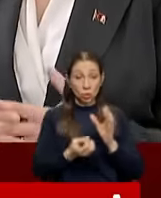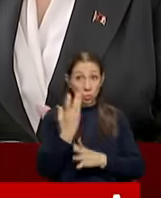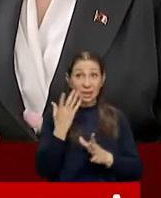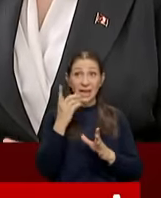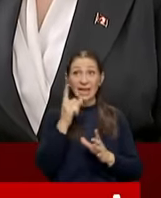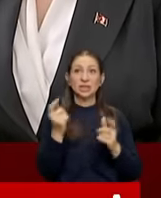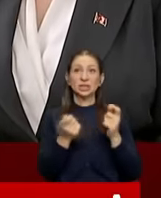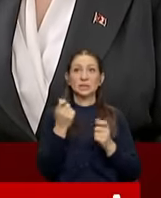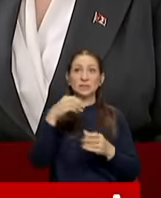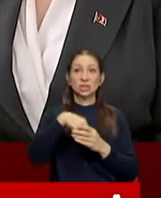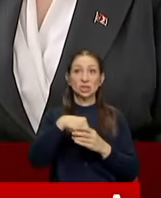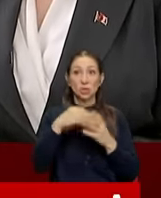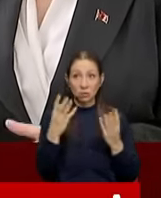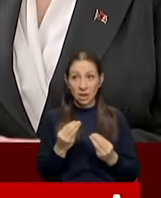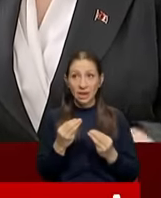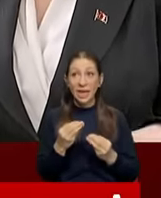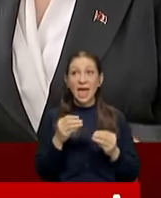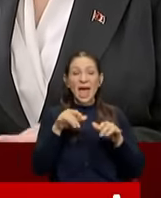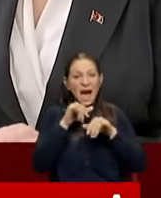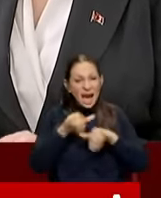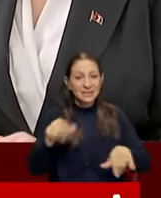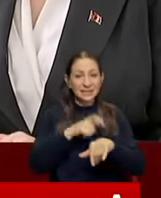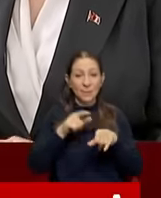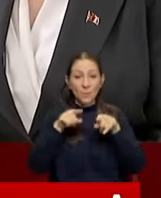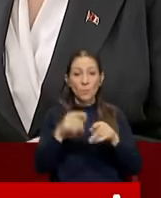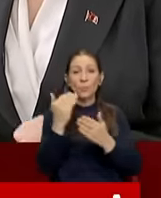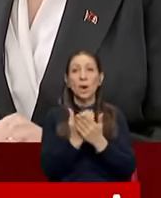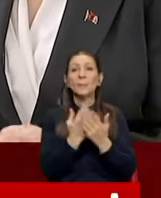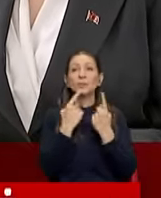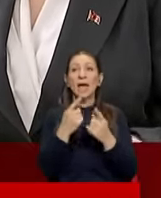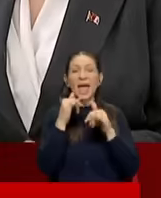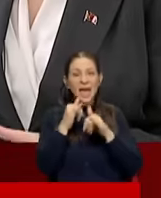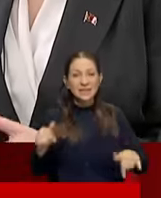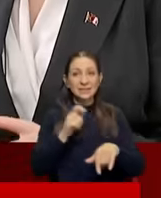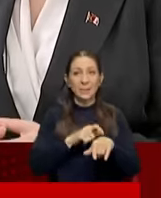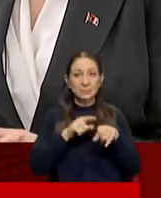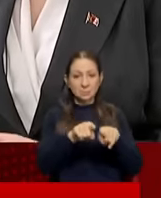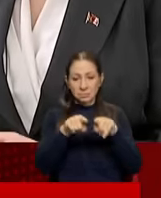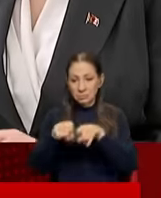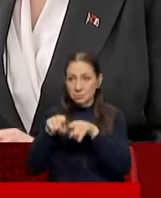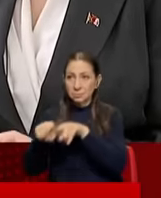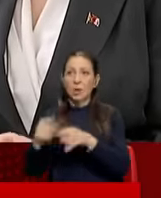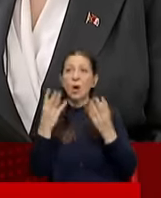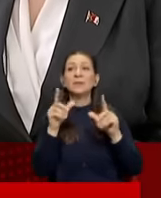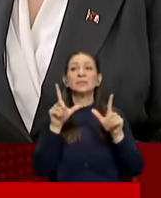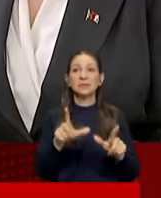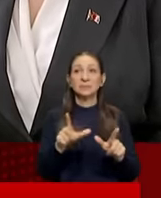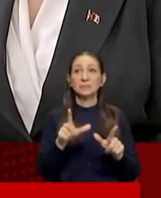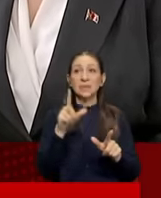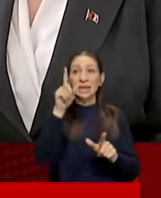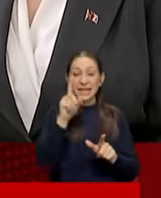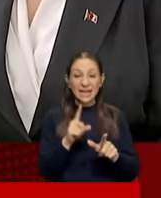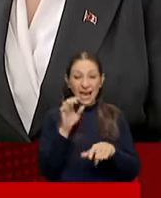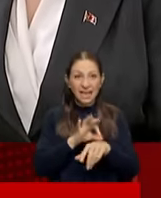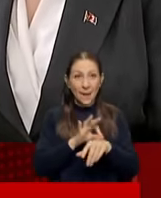da ilk işlerimizin arasında olacak eş zamanlı daha önce programlarda söylediğimiz gibi eş zamanlı süreçler yürütmem lazım bu burada hani ilk